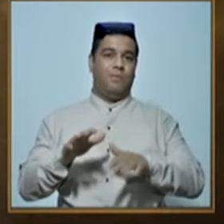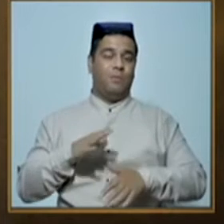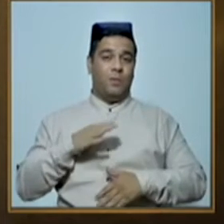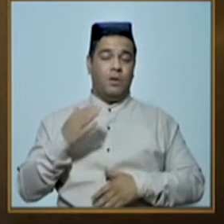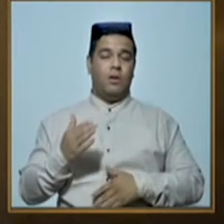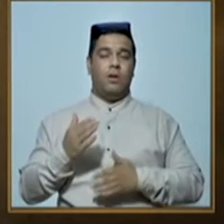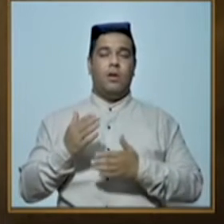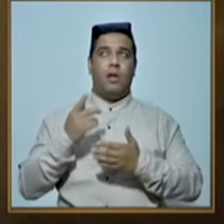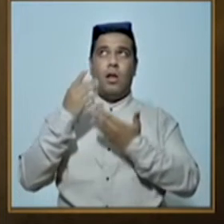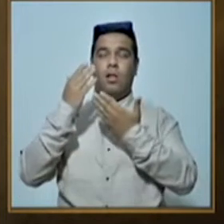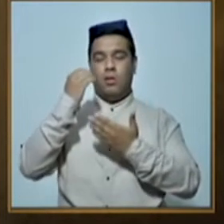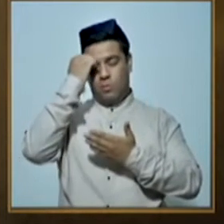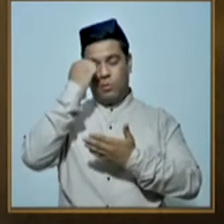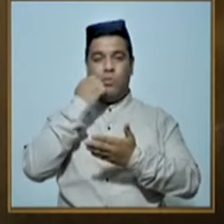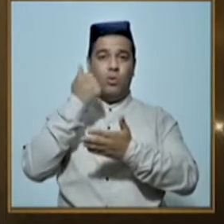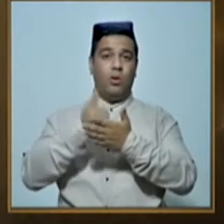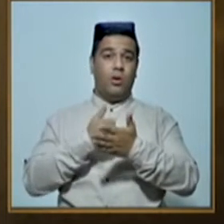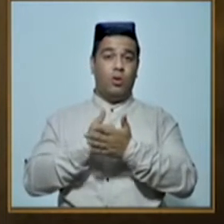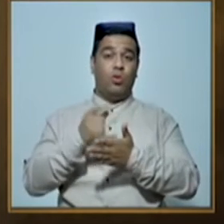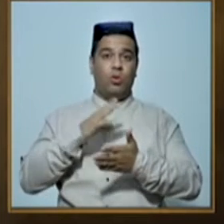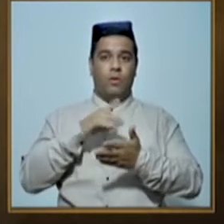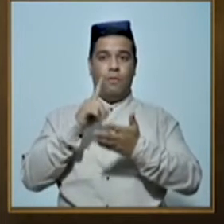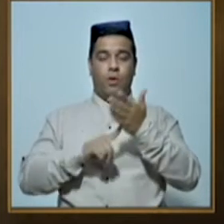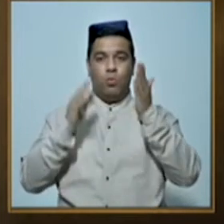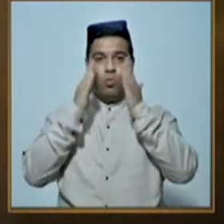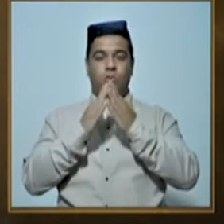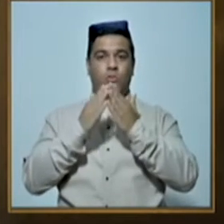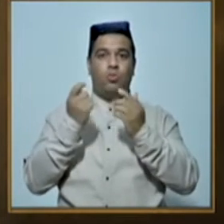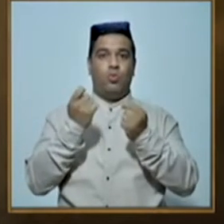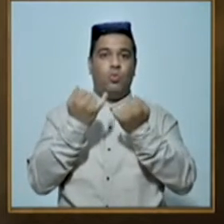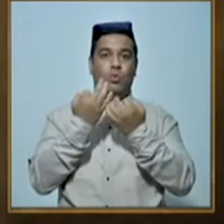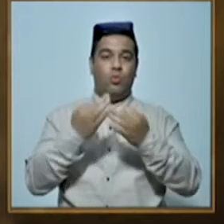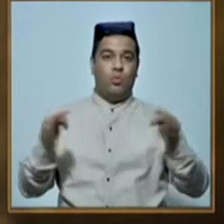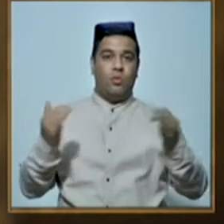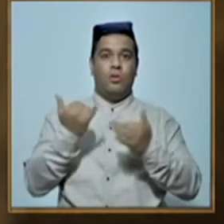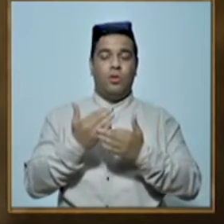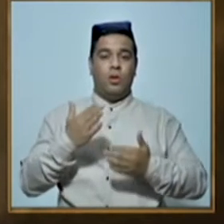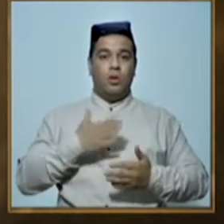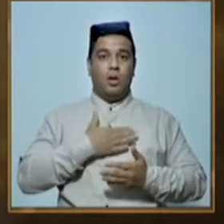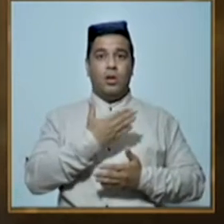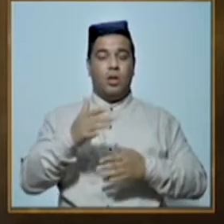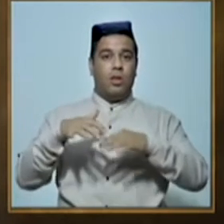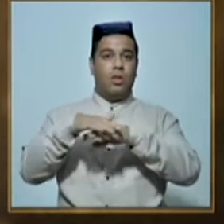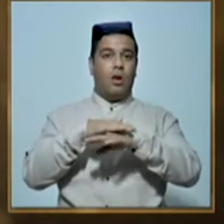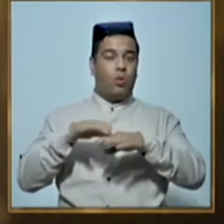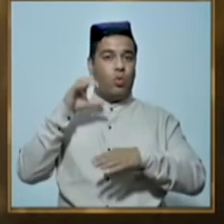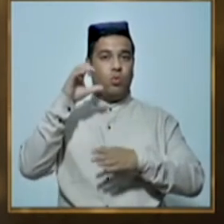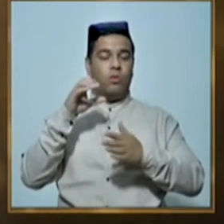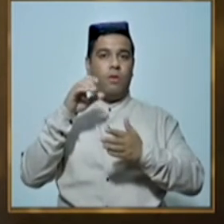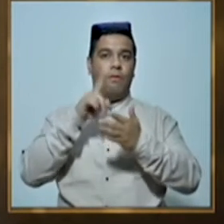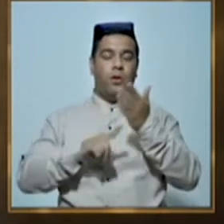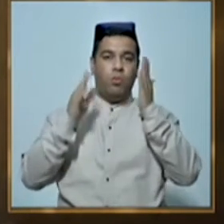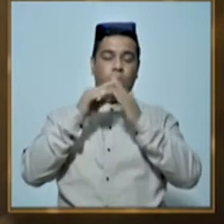Alhamdulillah, mana dinga ruxsat berilib xalqimiz o'zini dinini o'zi o'rganish jarayoni